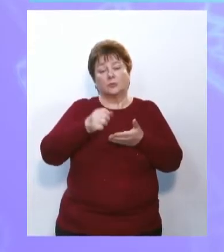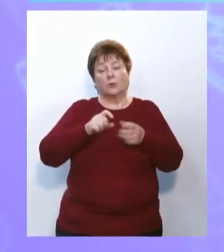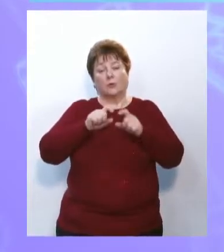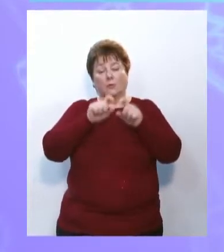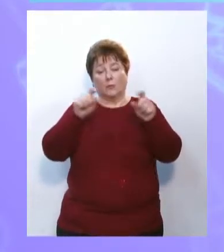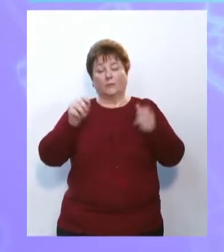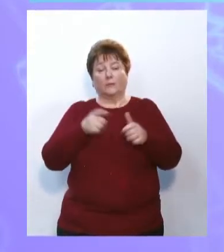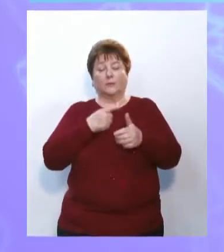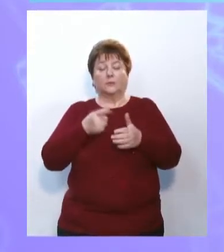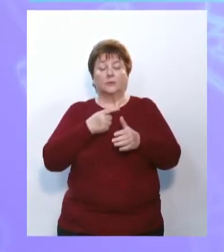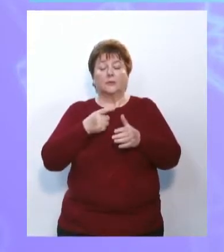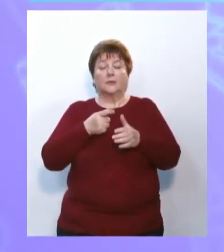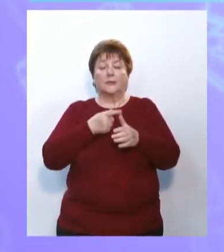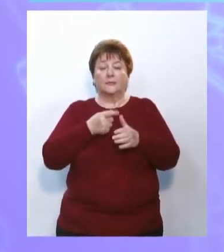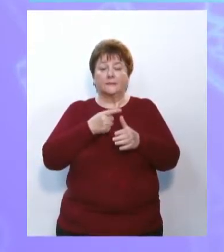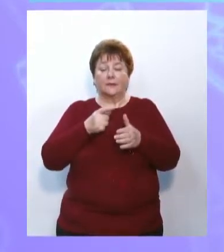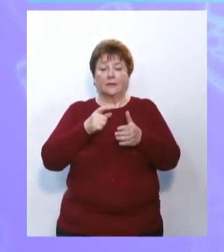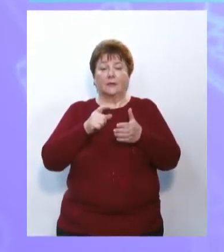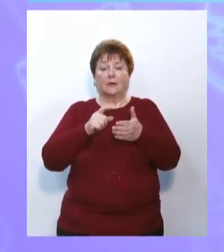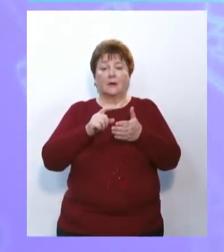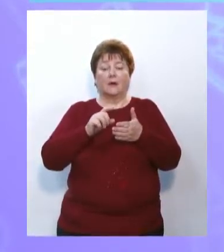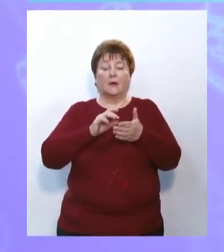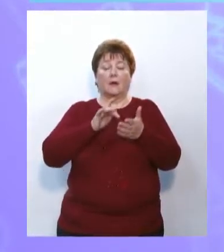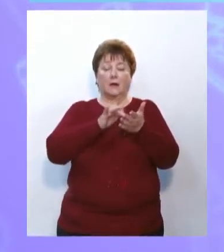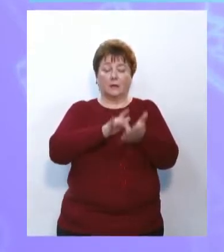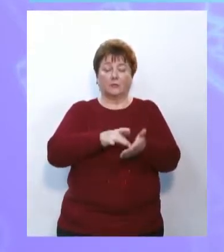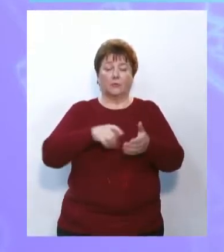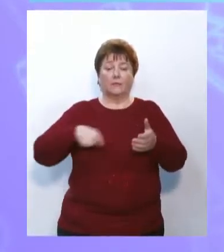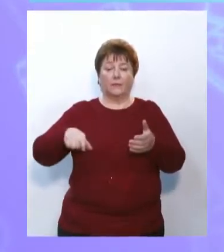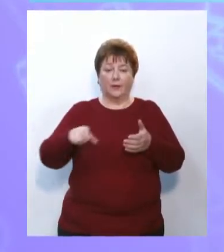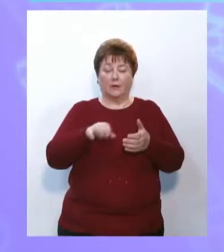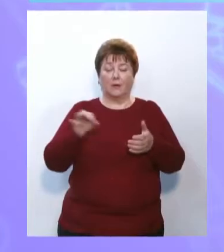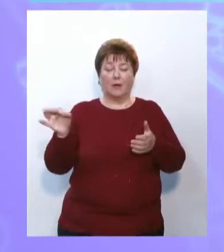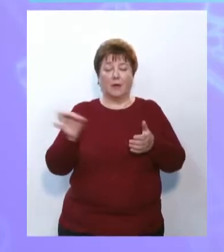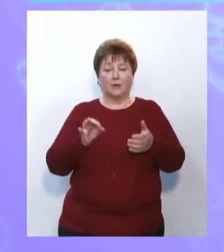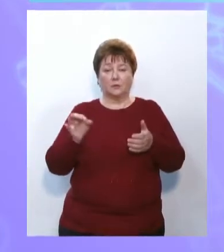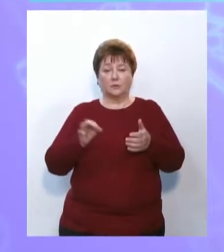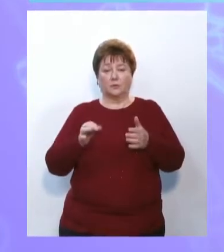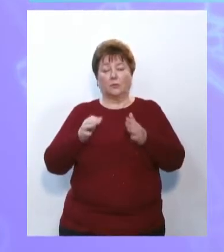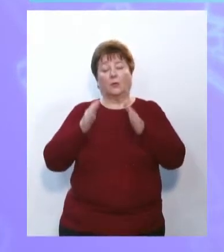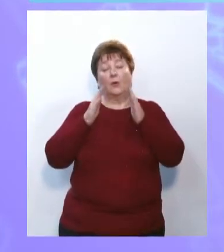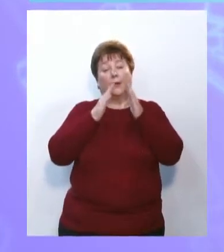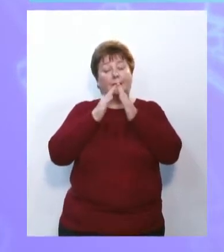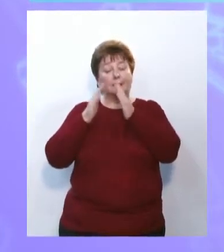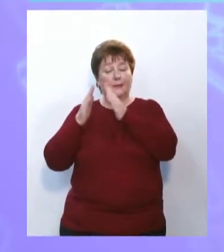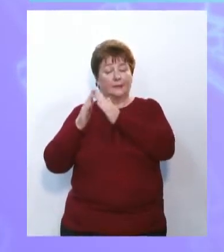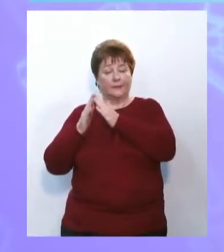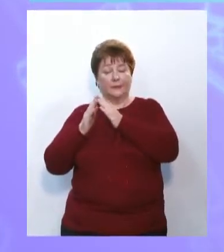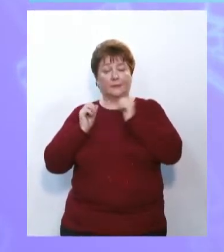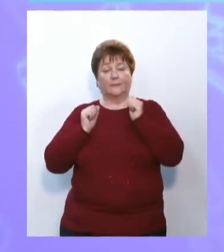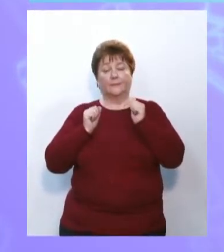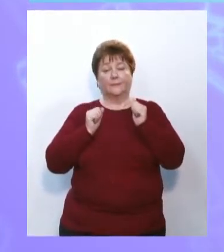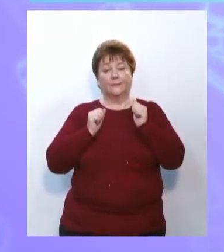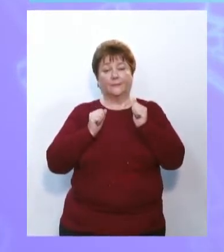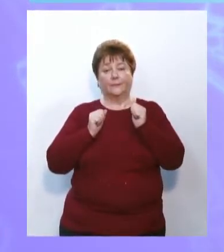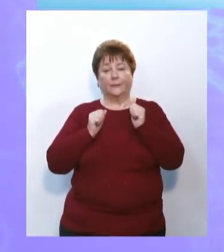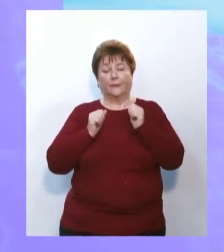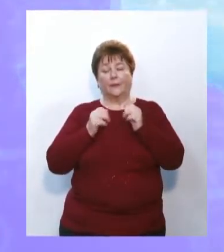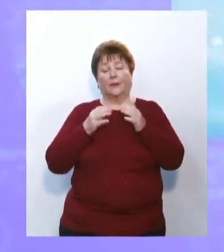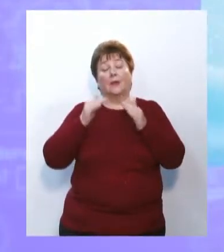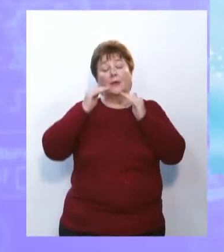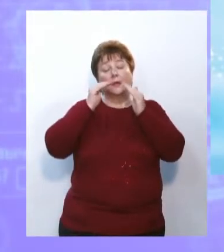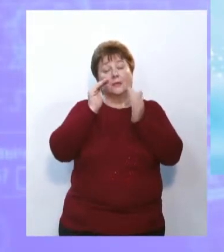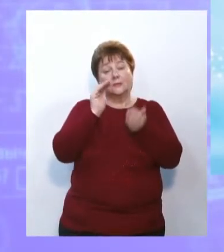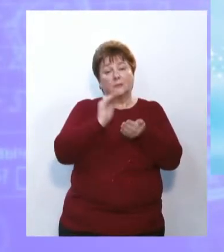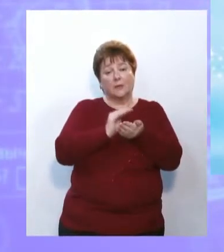названия городов, рек, озер, деревень. А